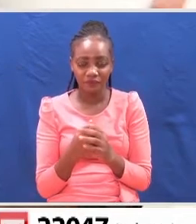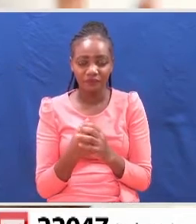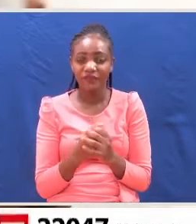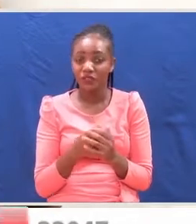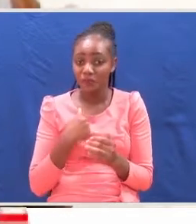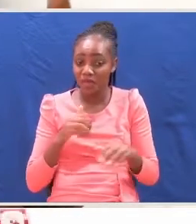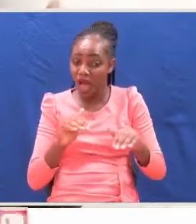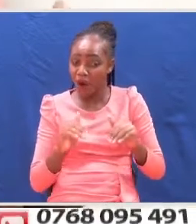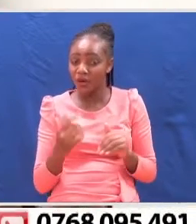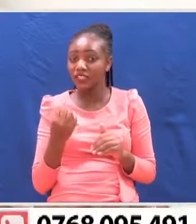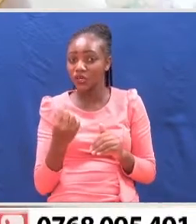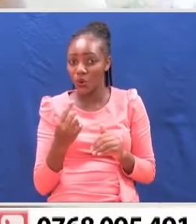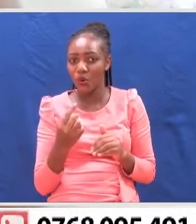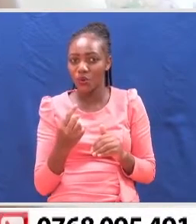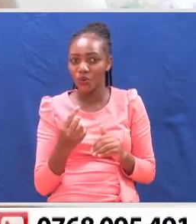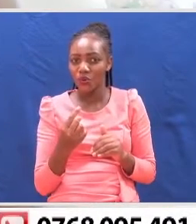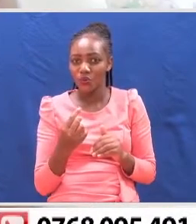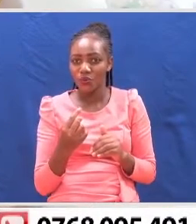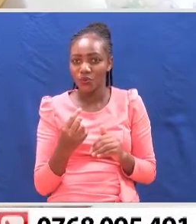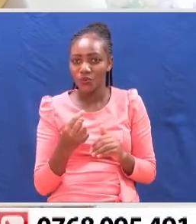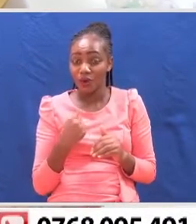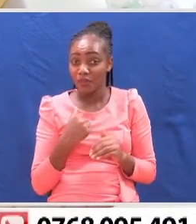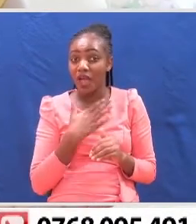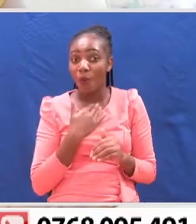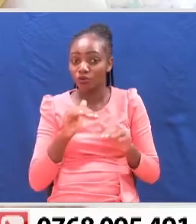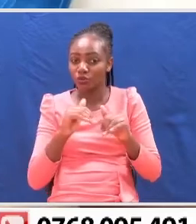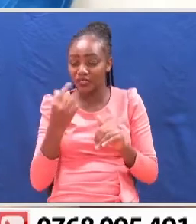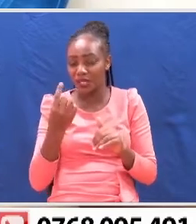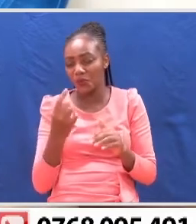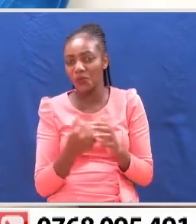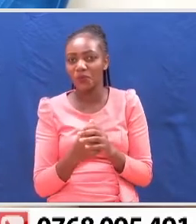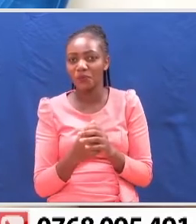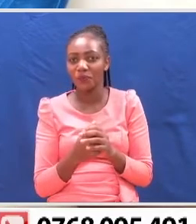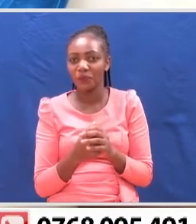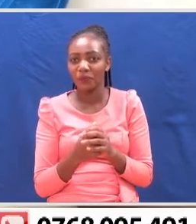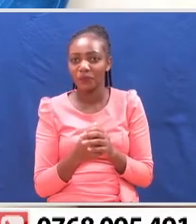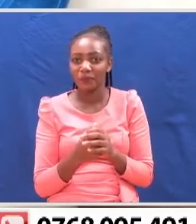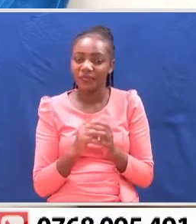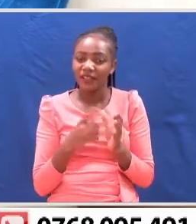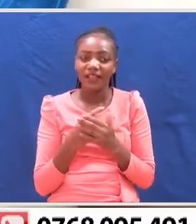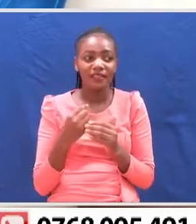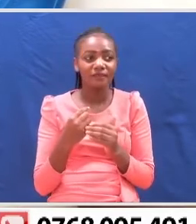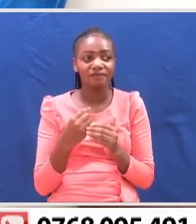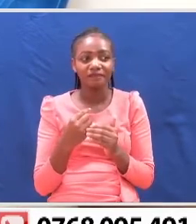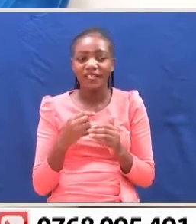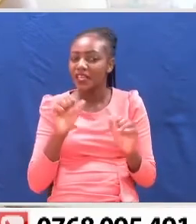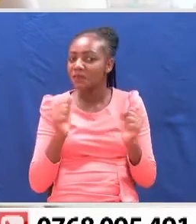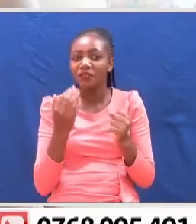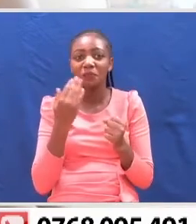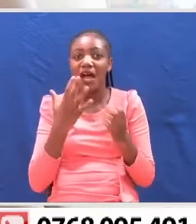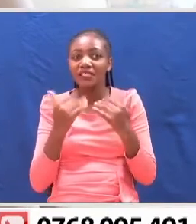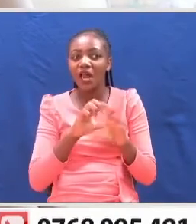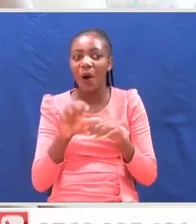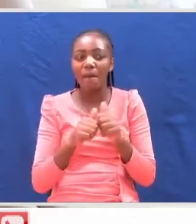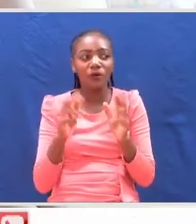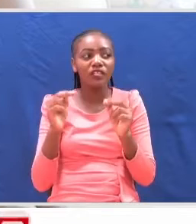gani anapendelea. Kwa hivyo kulingana na speaker ni kwamba yeye ni referee na ambaye hawezi kutujibu kuhusiana na yale